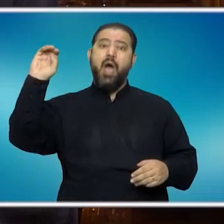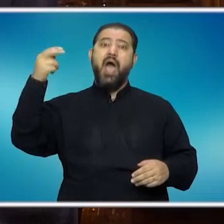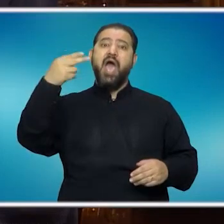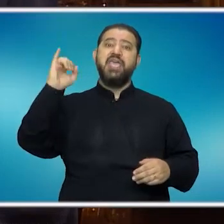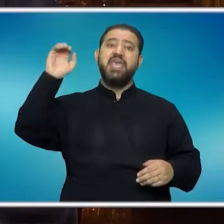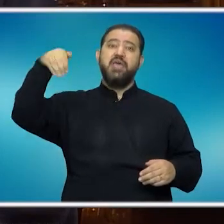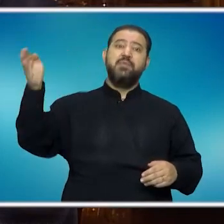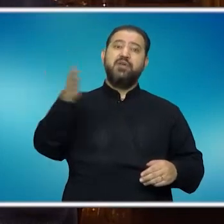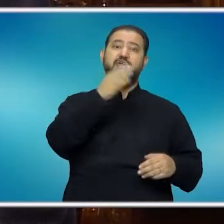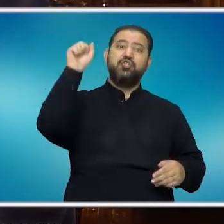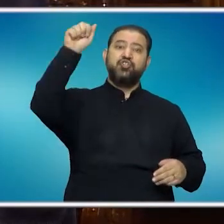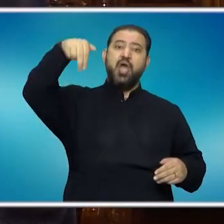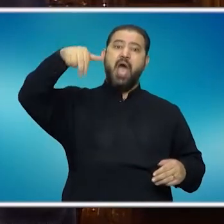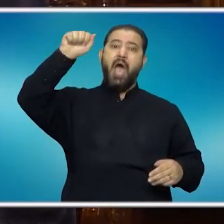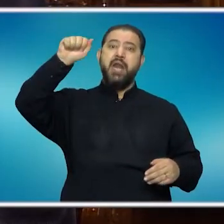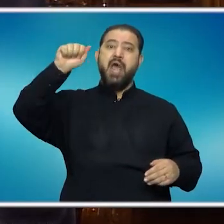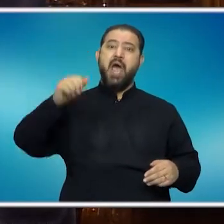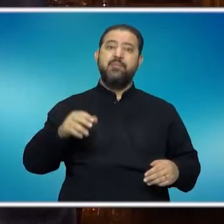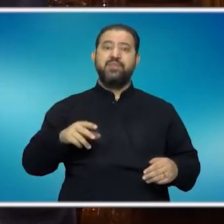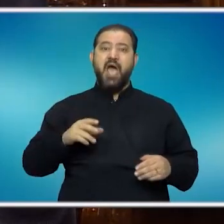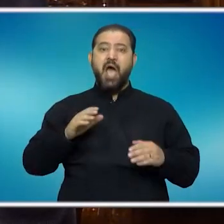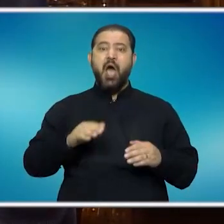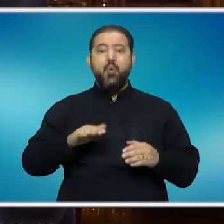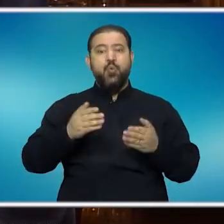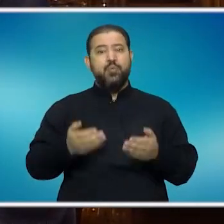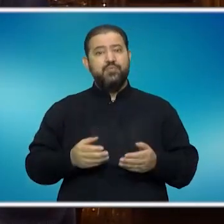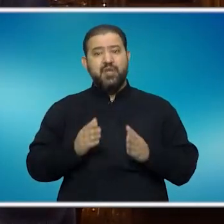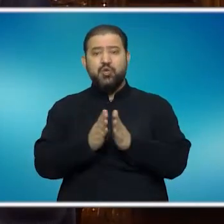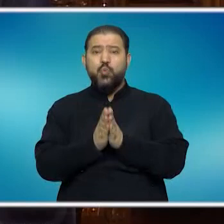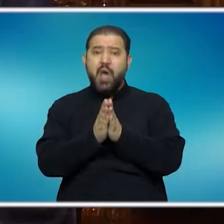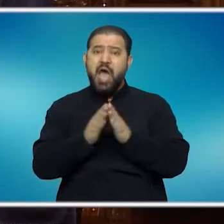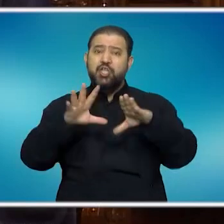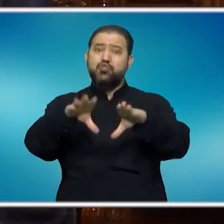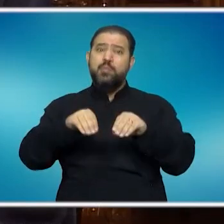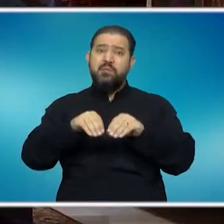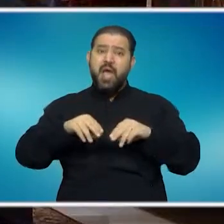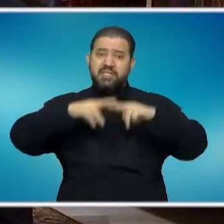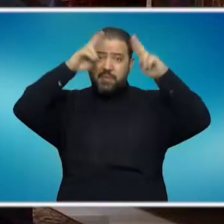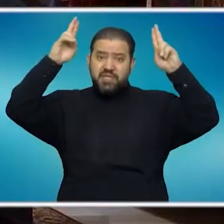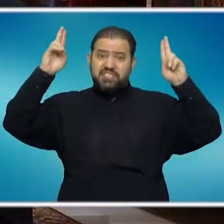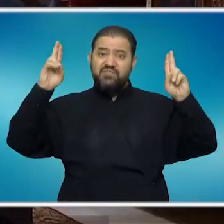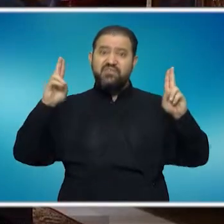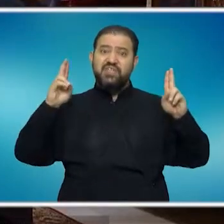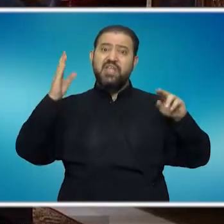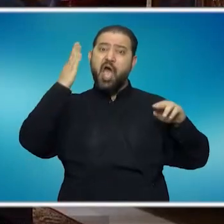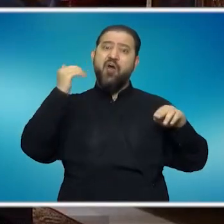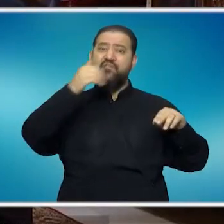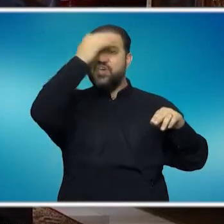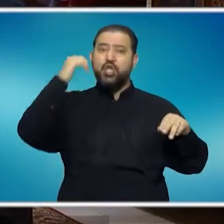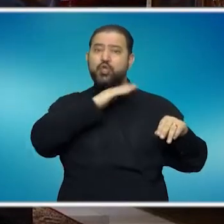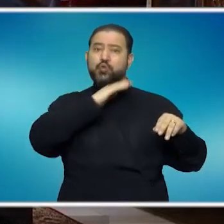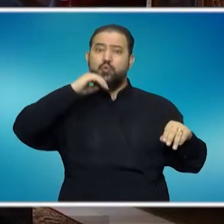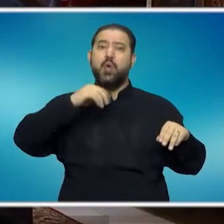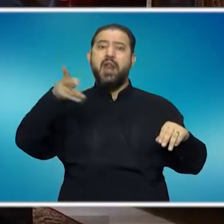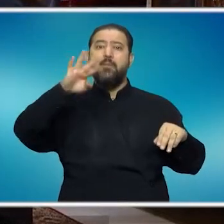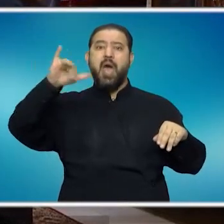când, în mod natural, nu mai puteau să aibă un copil, dar prin ajutorul lui Dumnezeu au conceput-o pe Sfânta Fecioară Maria, dar apoi